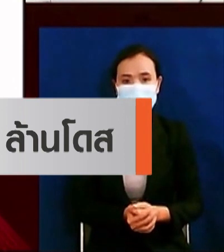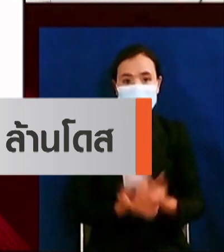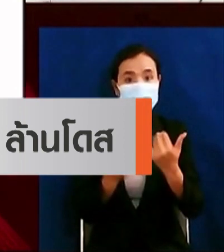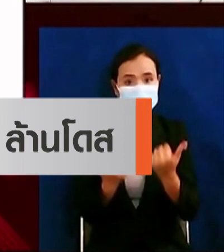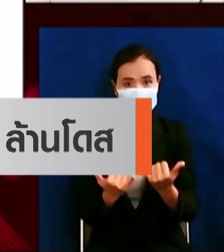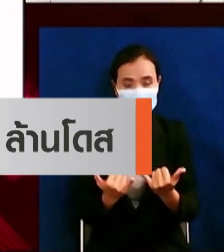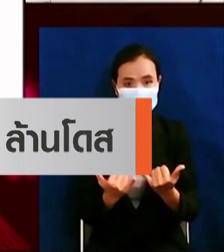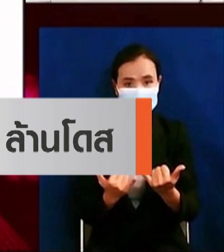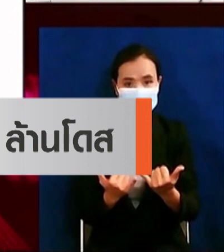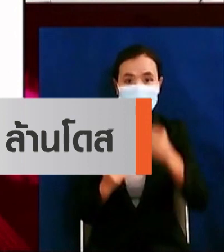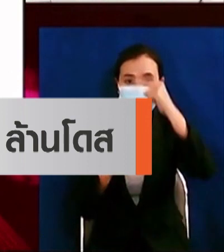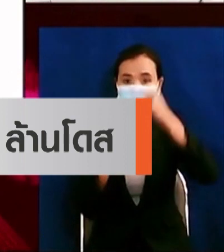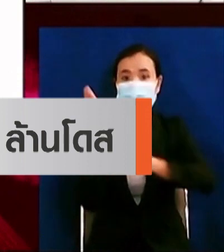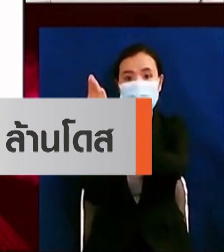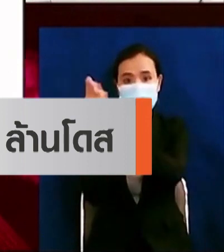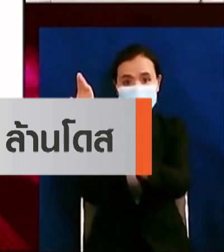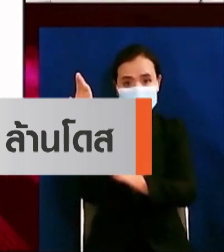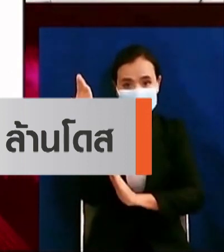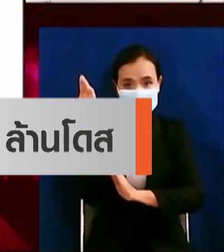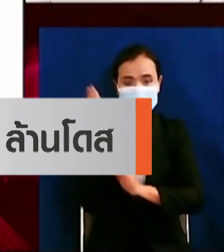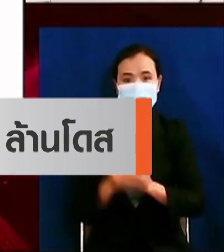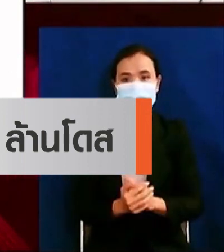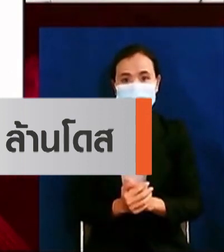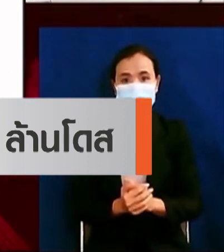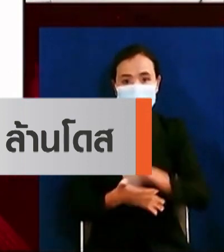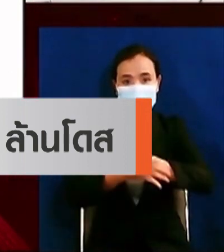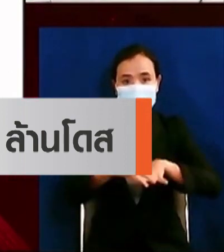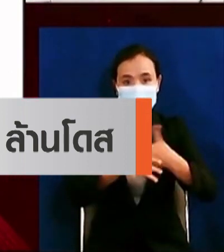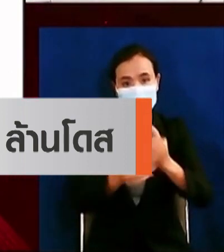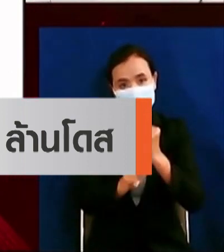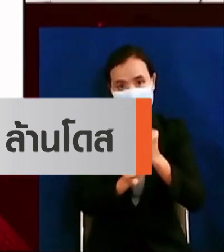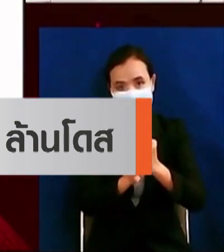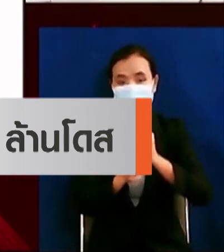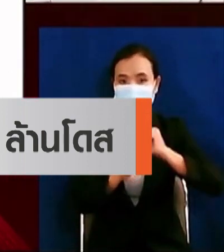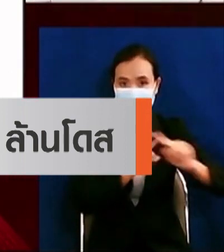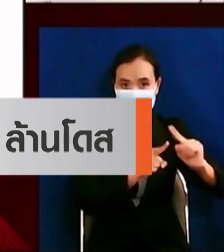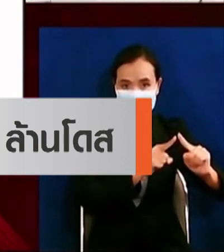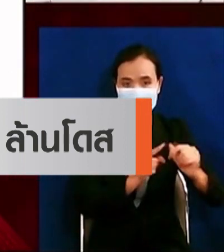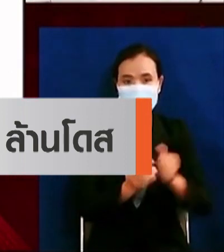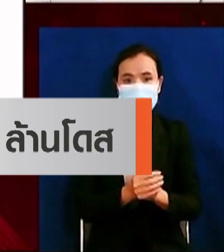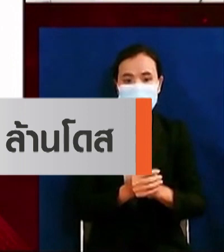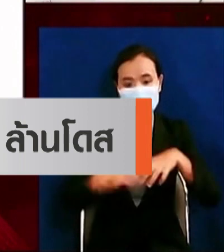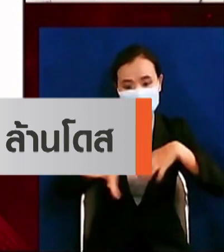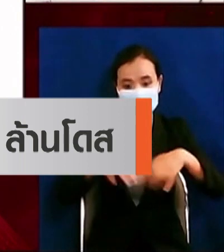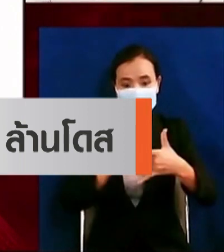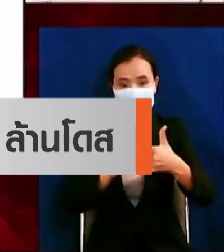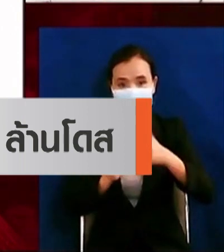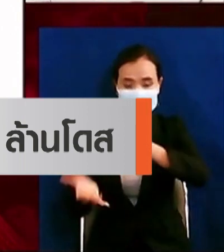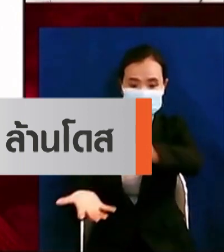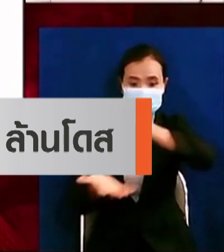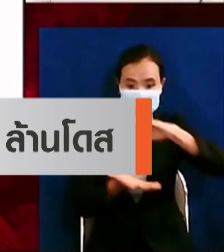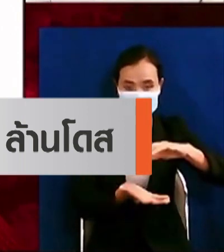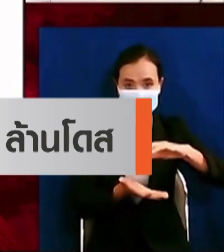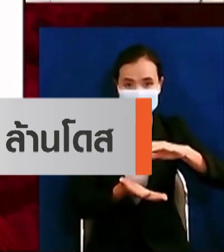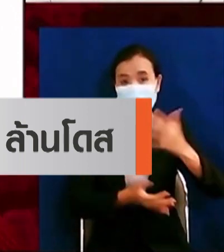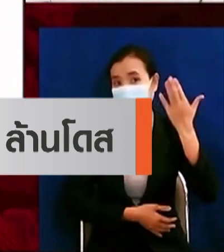63ล้านโดสแล้วก็มีการกระจายรวมไปถึงมีการจัดซื้อเพิ่มเติม37ล้านโดสจัดหาโดยรัฐ30ล้านโด